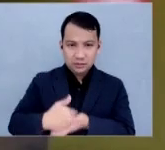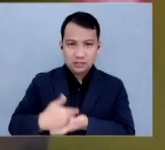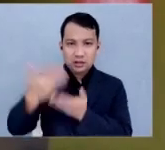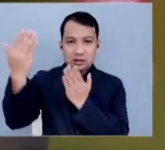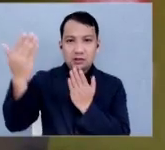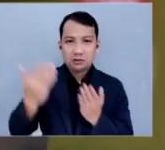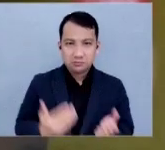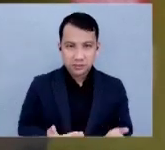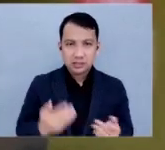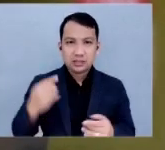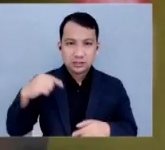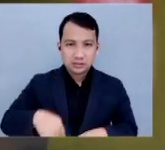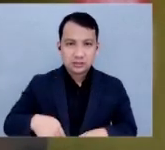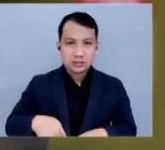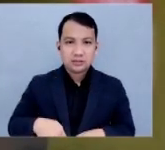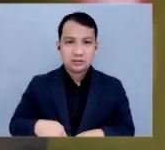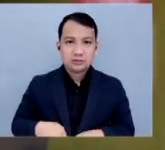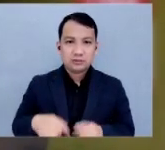magdala-dala siya ng